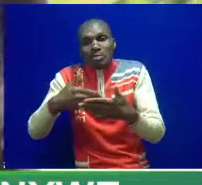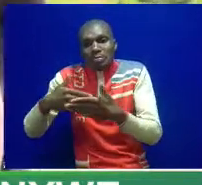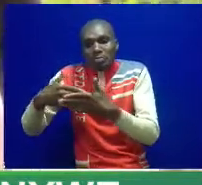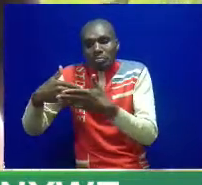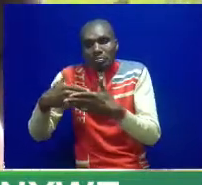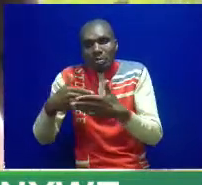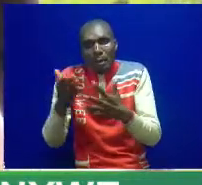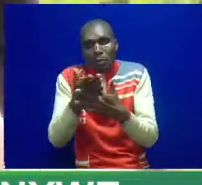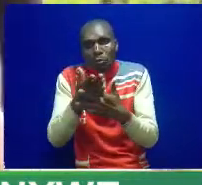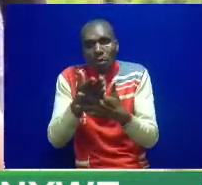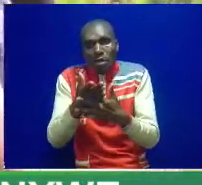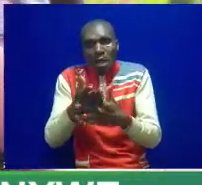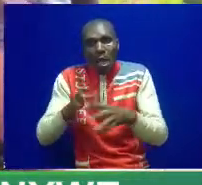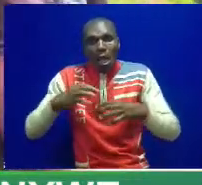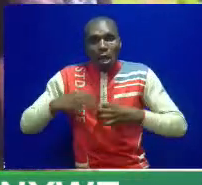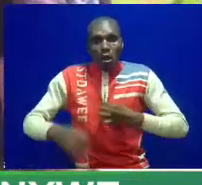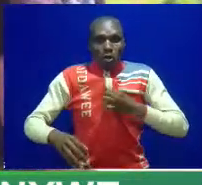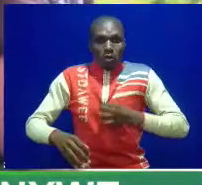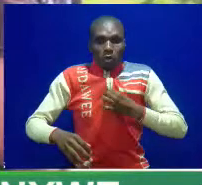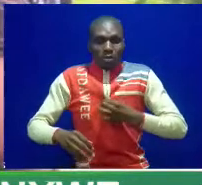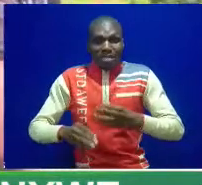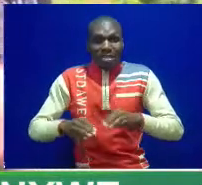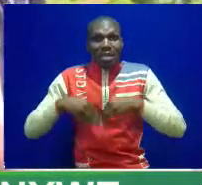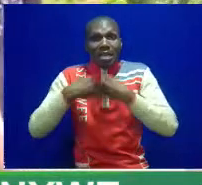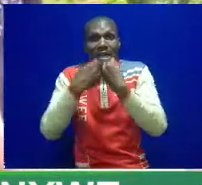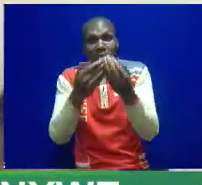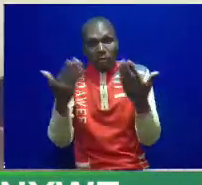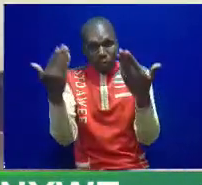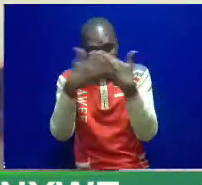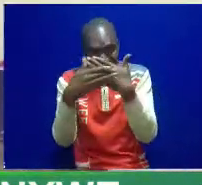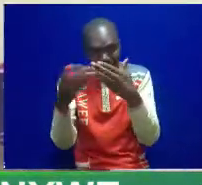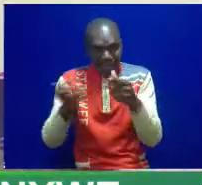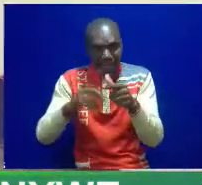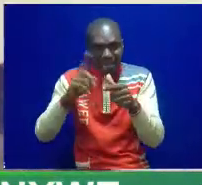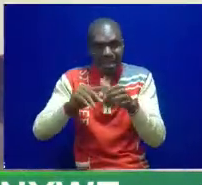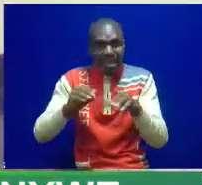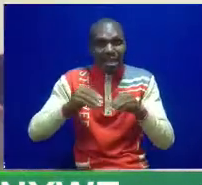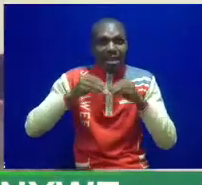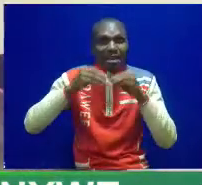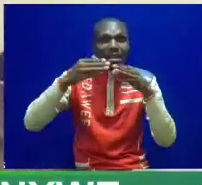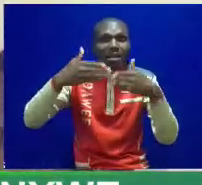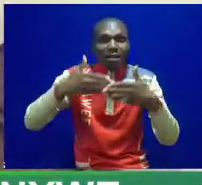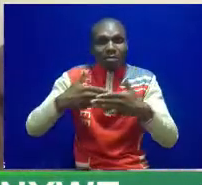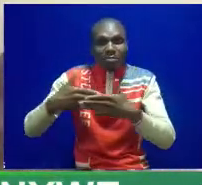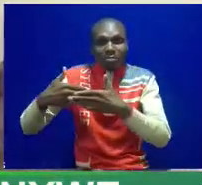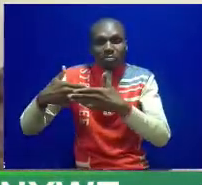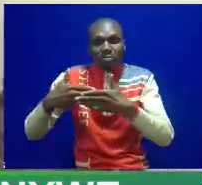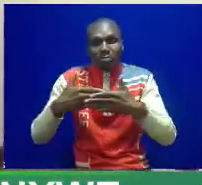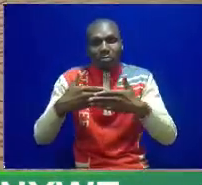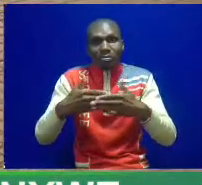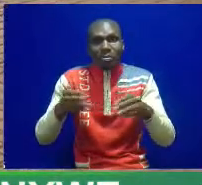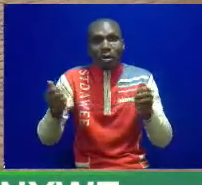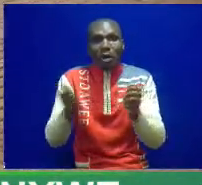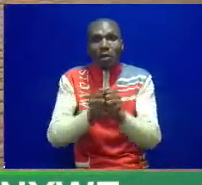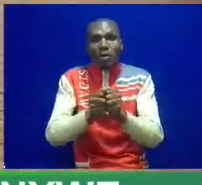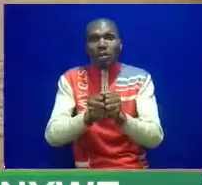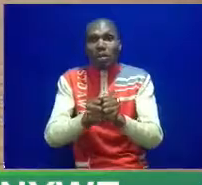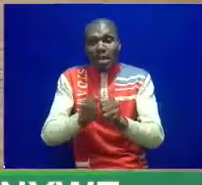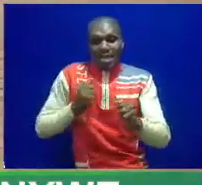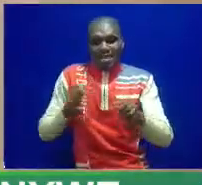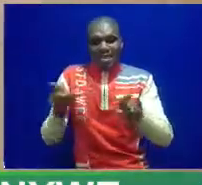yabone chianga echichibwane togo ikobutuku bwa lero elibanyare ko ewa Sagini amo na mwiseko mwabo